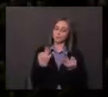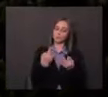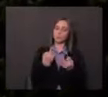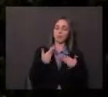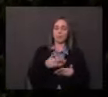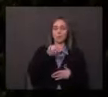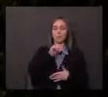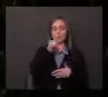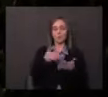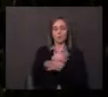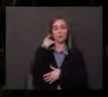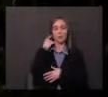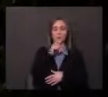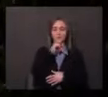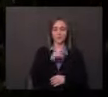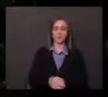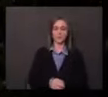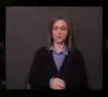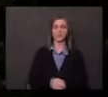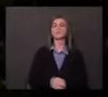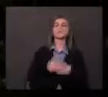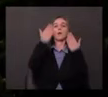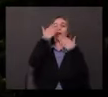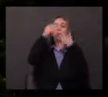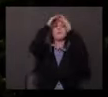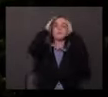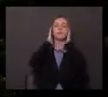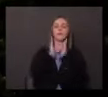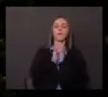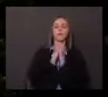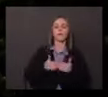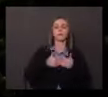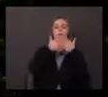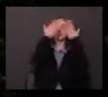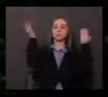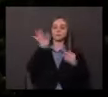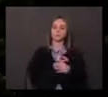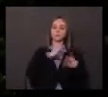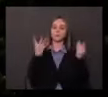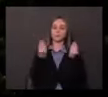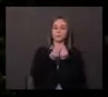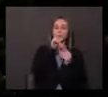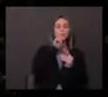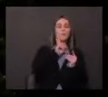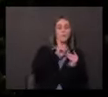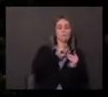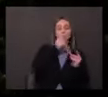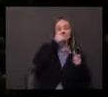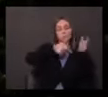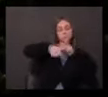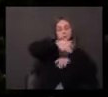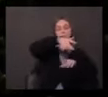nossa morte. Amém. Zdrowaś Maryjo, łaski pełna Pan z Tobą, błogosławionaś Ty